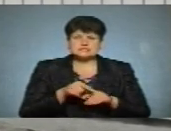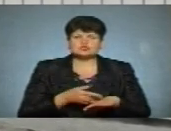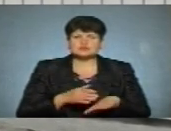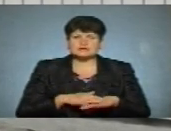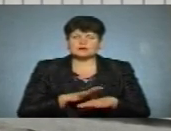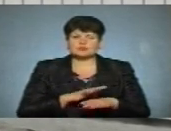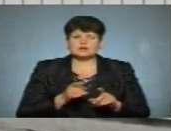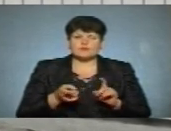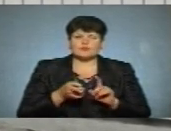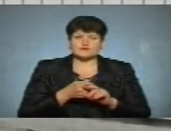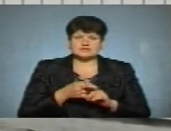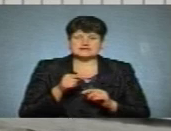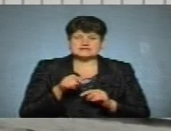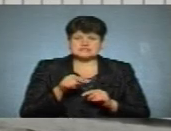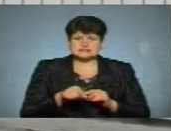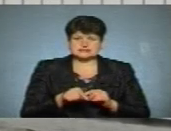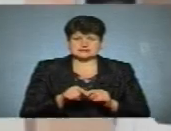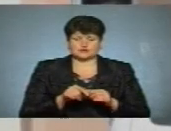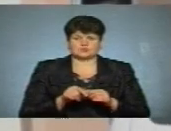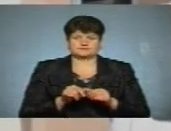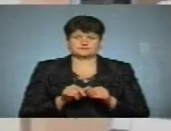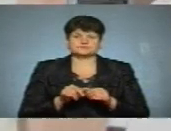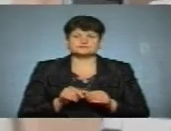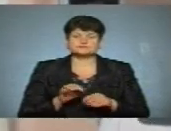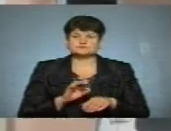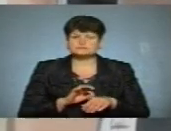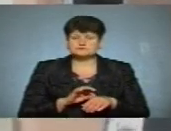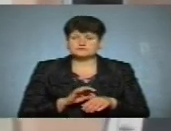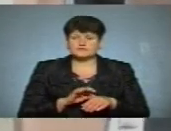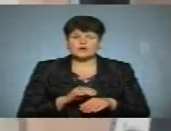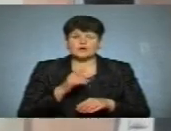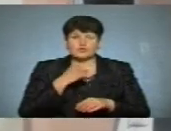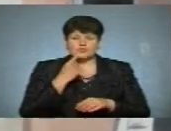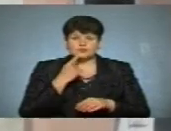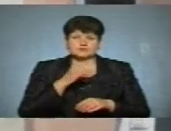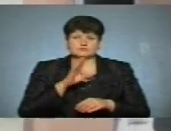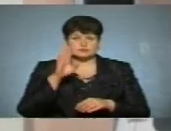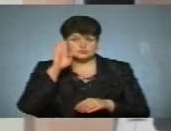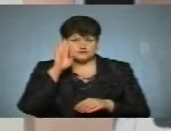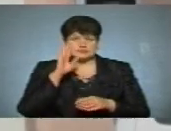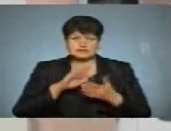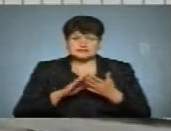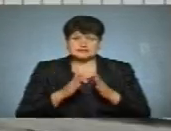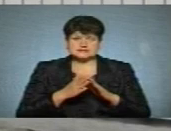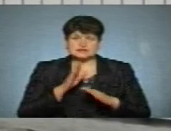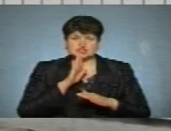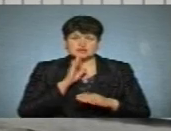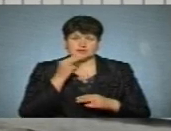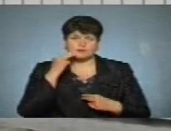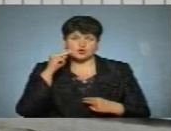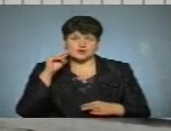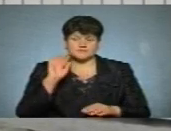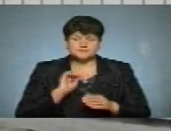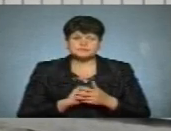пов'язані саме якраз із цією вірусною патологією. Ярослав Чайківський каже, стан пацієнтки поліпшується.